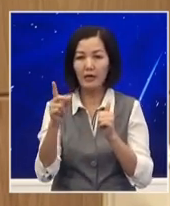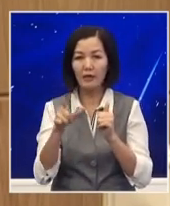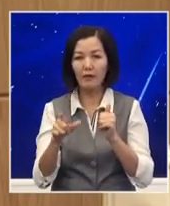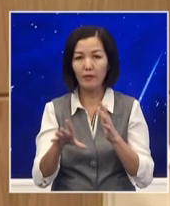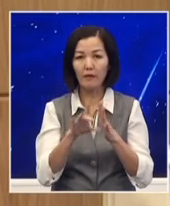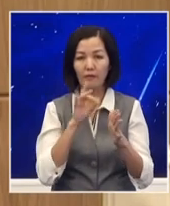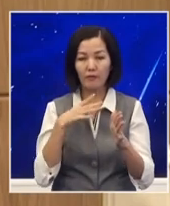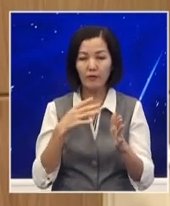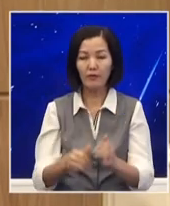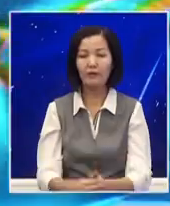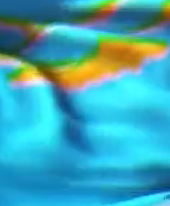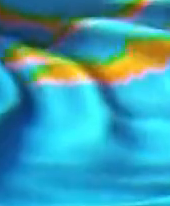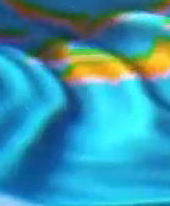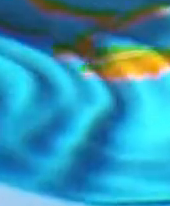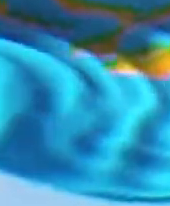байқаушыдан.